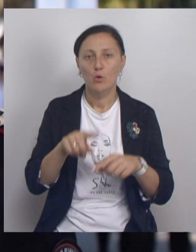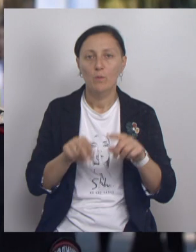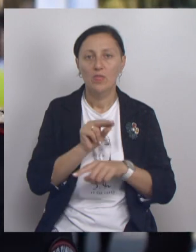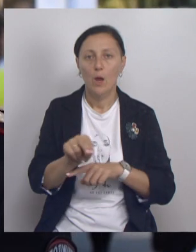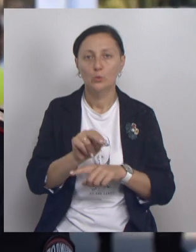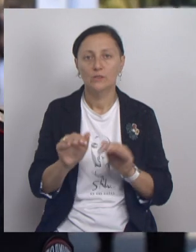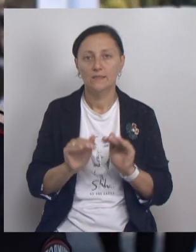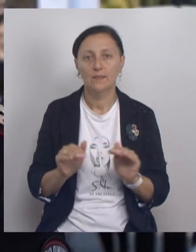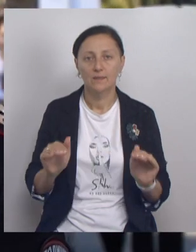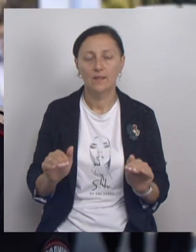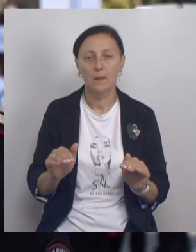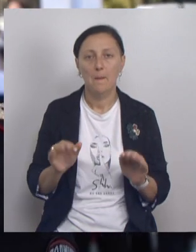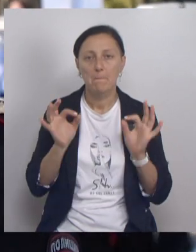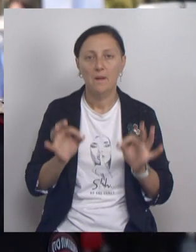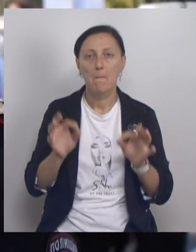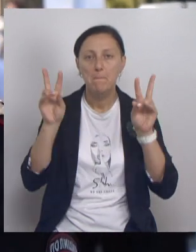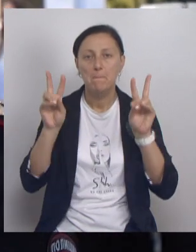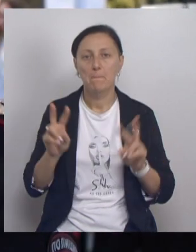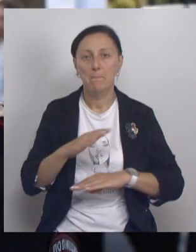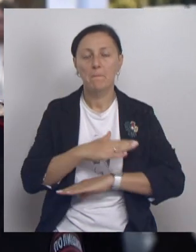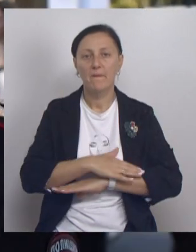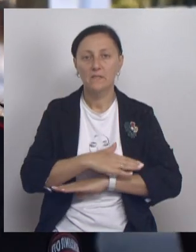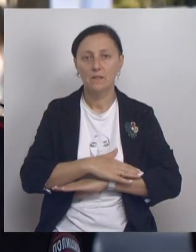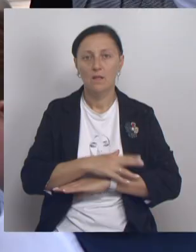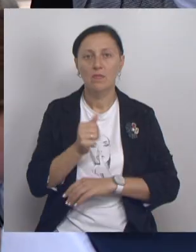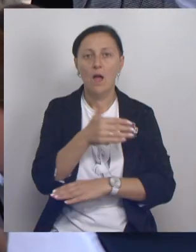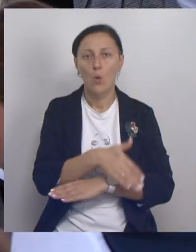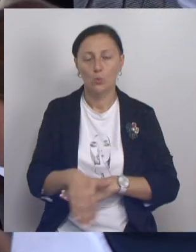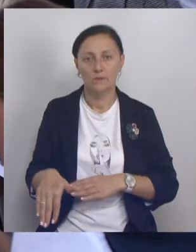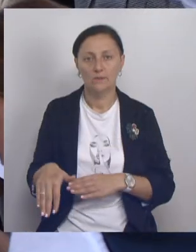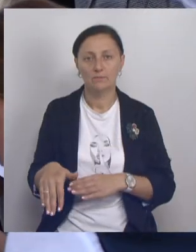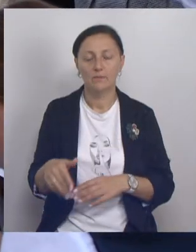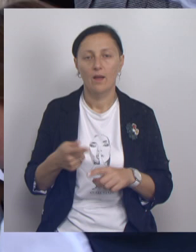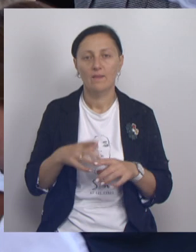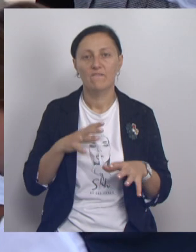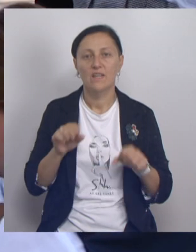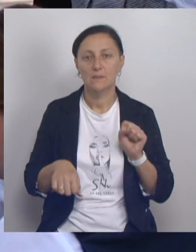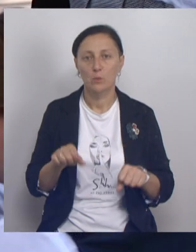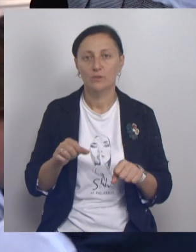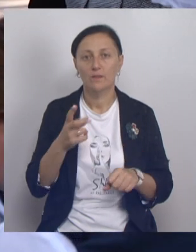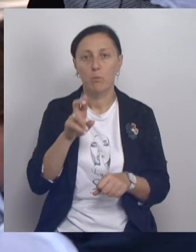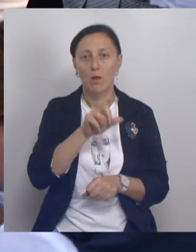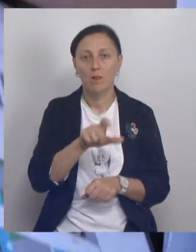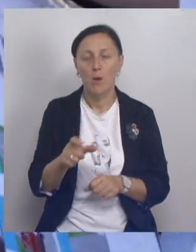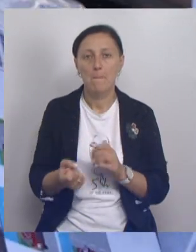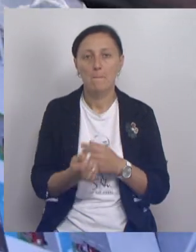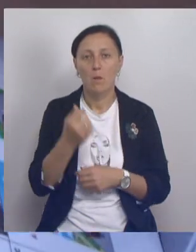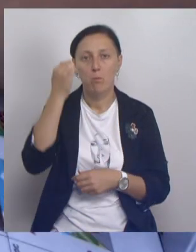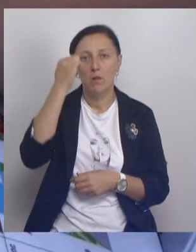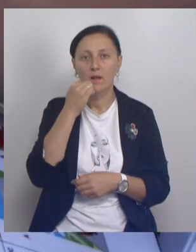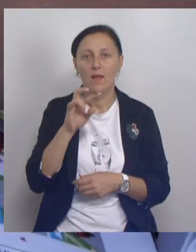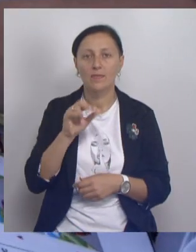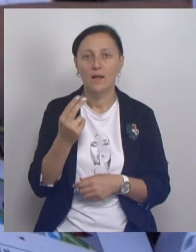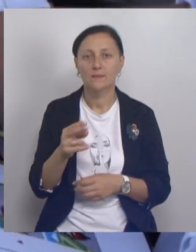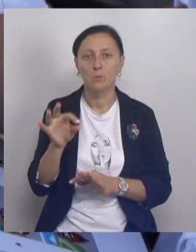детей безопасному поведению именно на практике в уличной среде. Такая возможность у белгородцев появилась благодаря